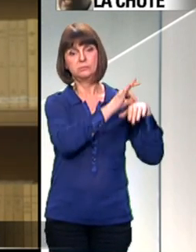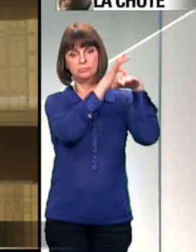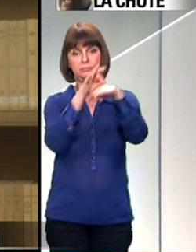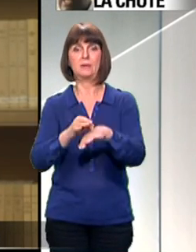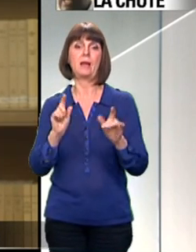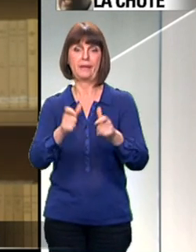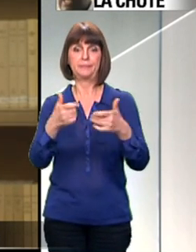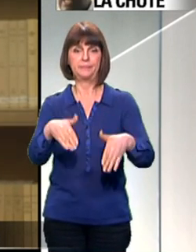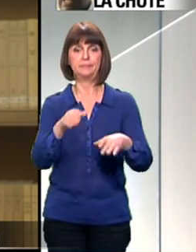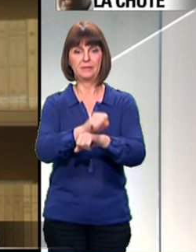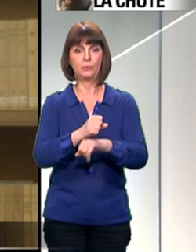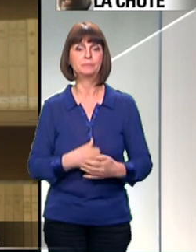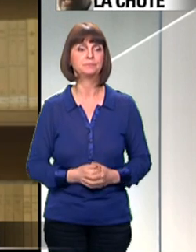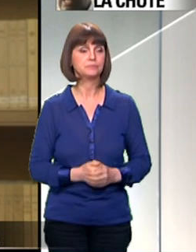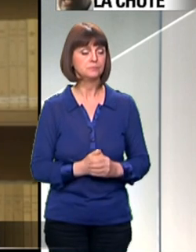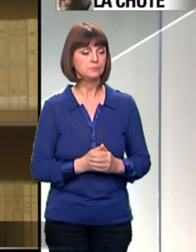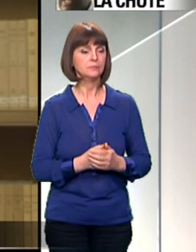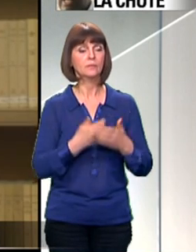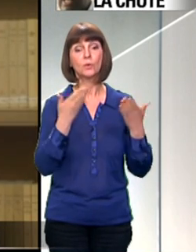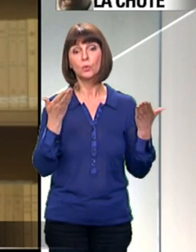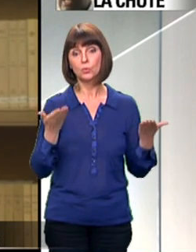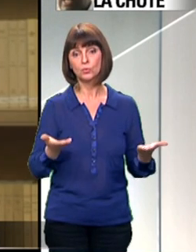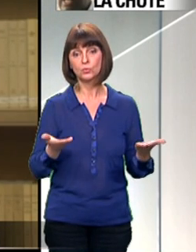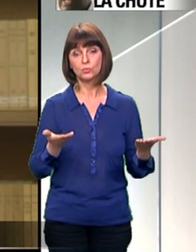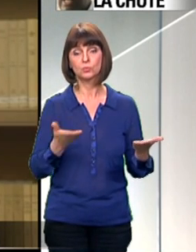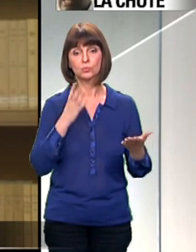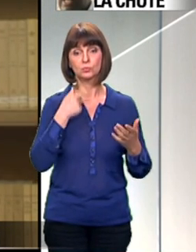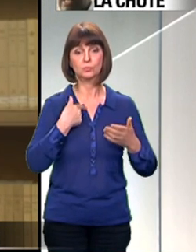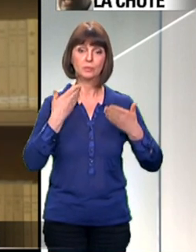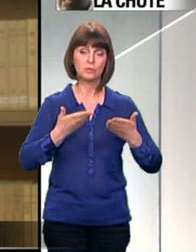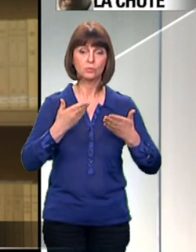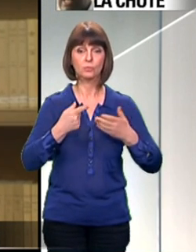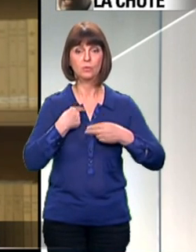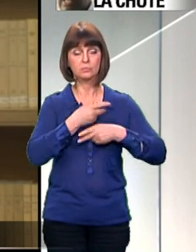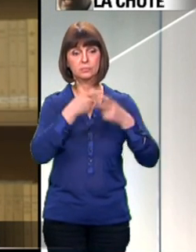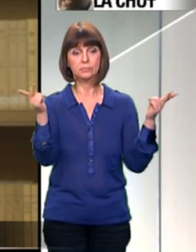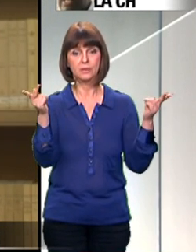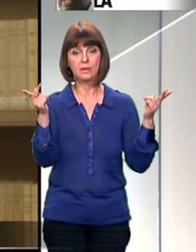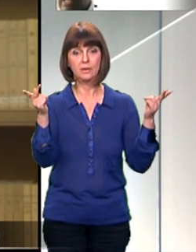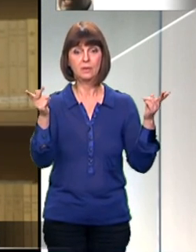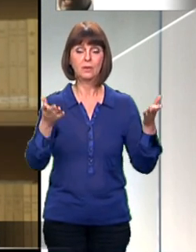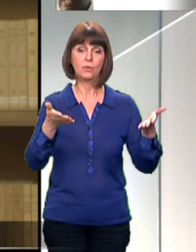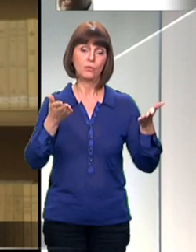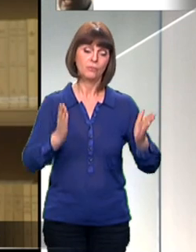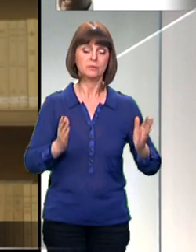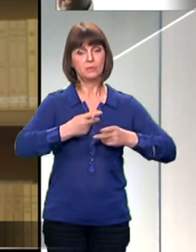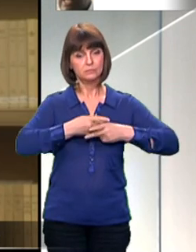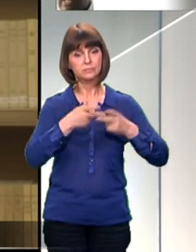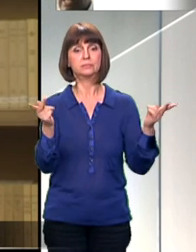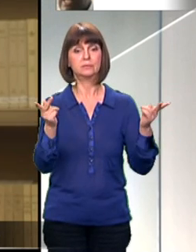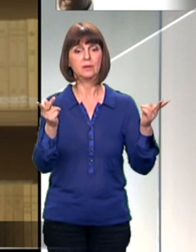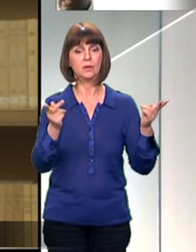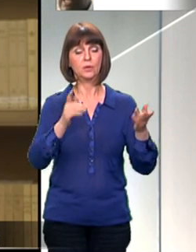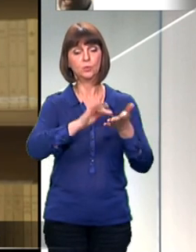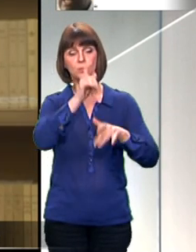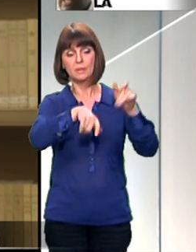arrêts. Aussi, je m'adresse solennellement aux